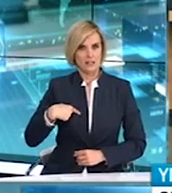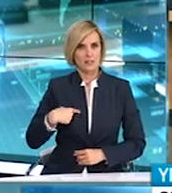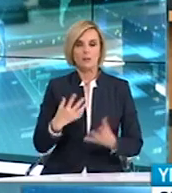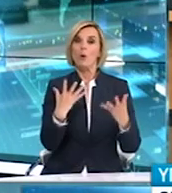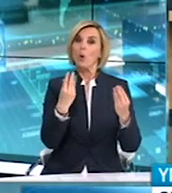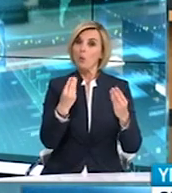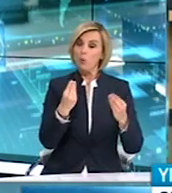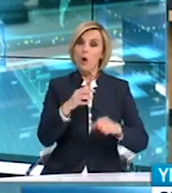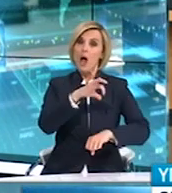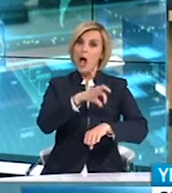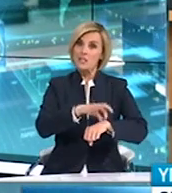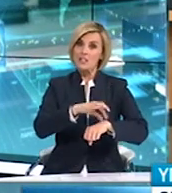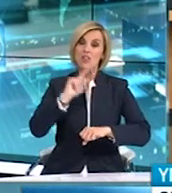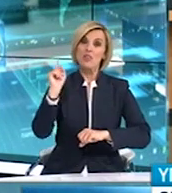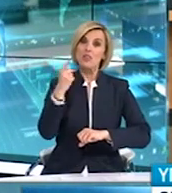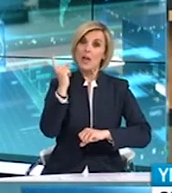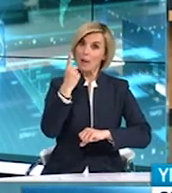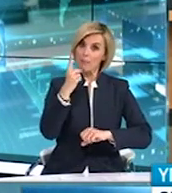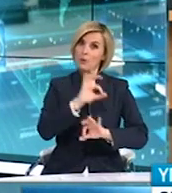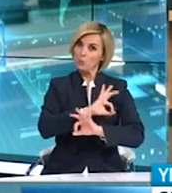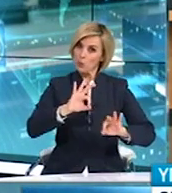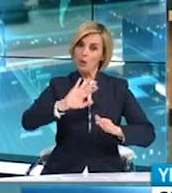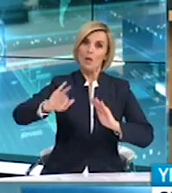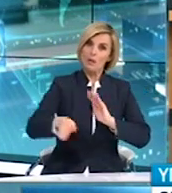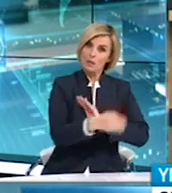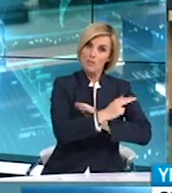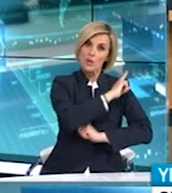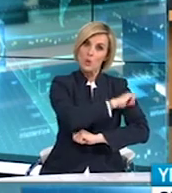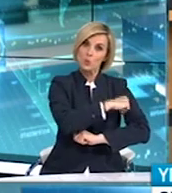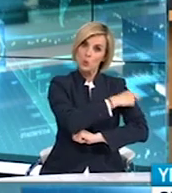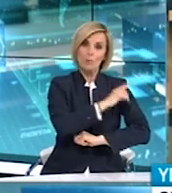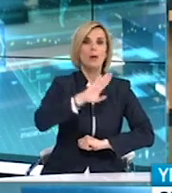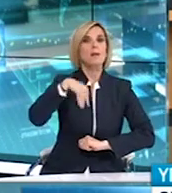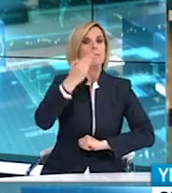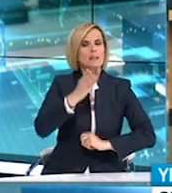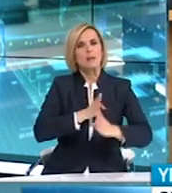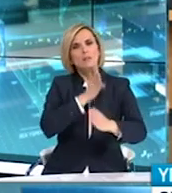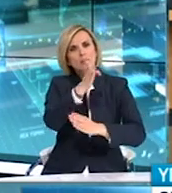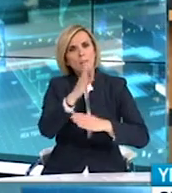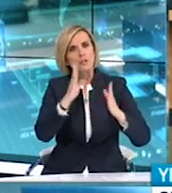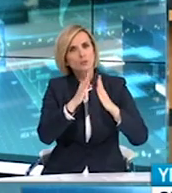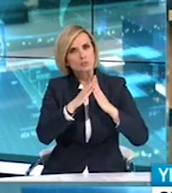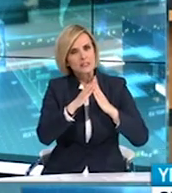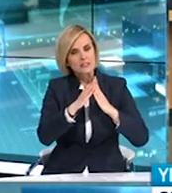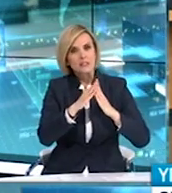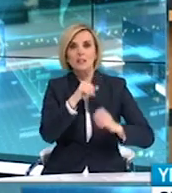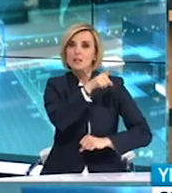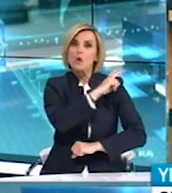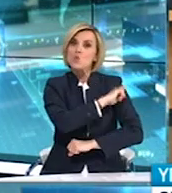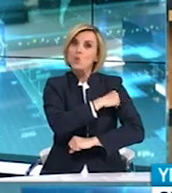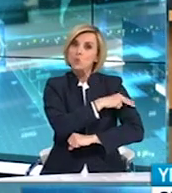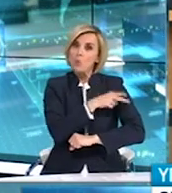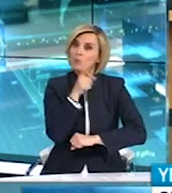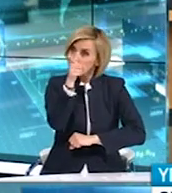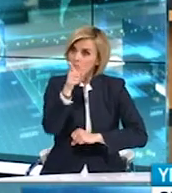ως αποθεραπευόμενοι στη συνέχεια ελέγχονται για πιθανή επανεμφάνιση του ιού και επειδή ακούγονται πολλά σενάρια για το πόσο καιρό κάνει ο οργανισμός να καθαρίσει πλήρως